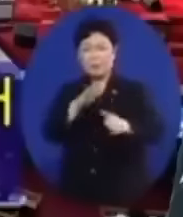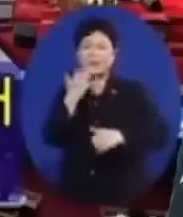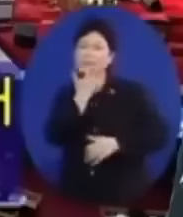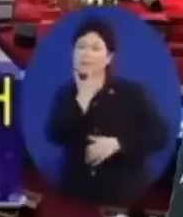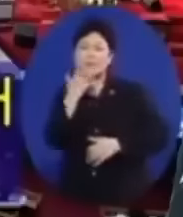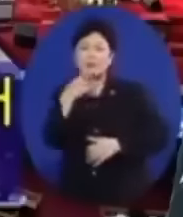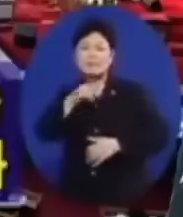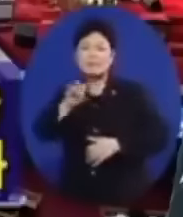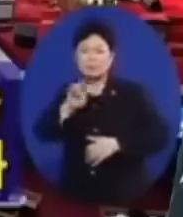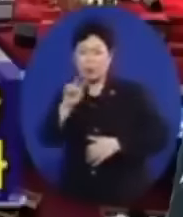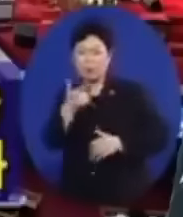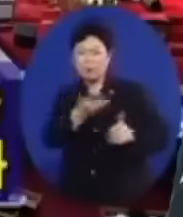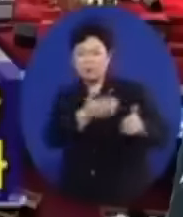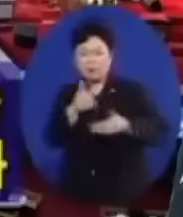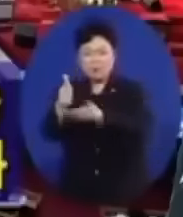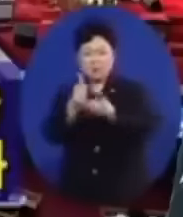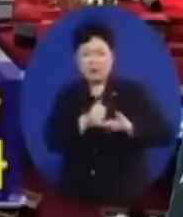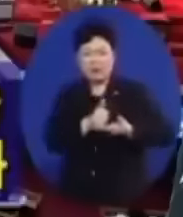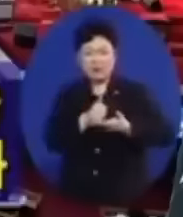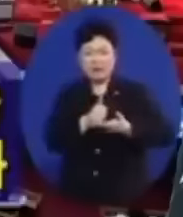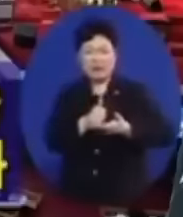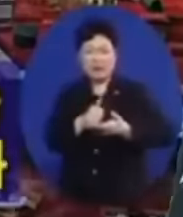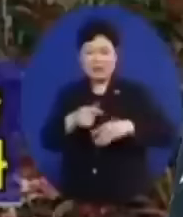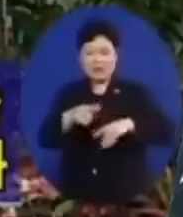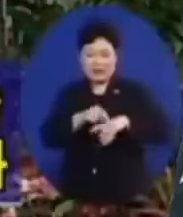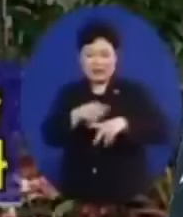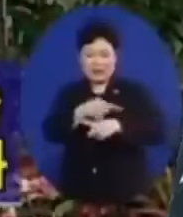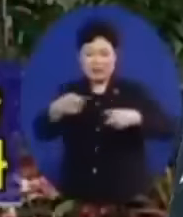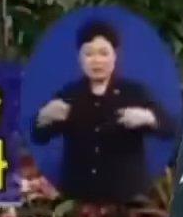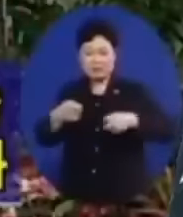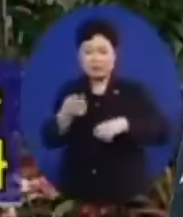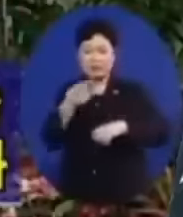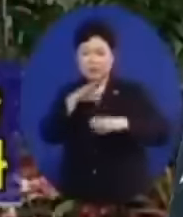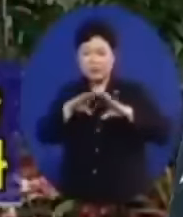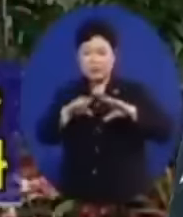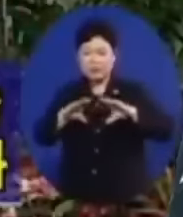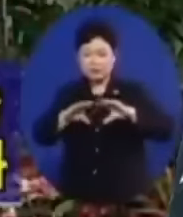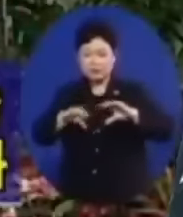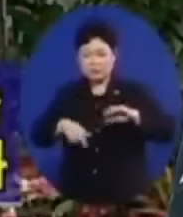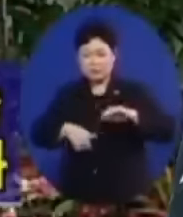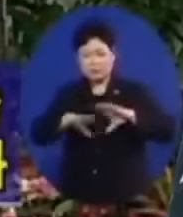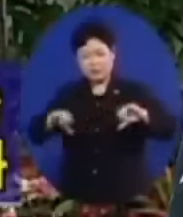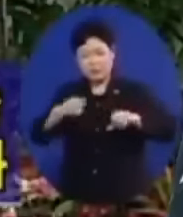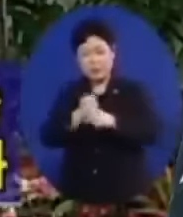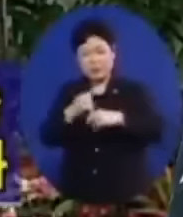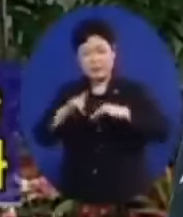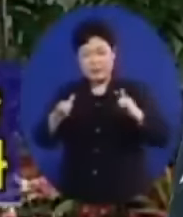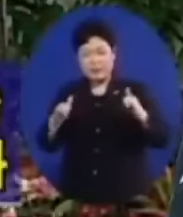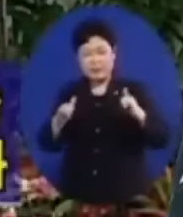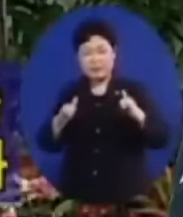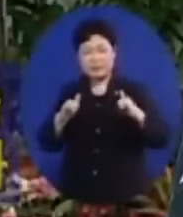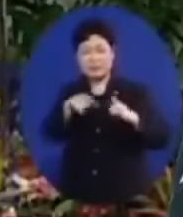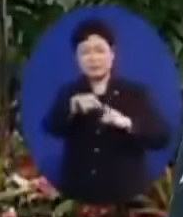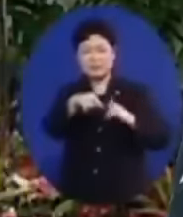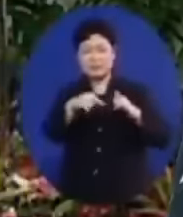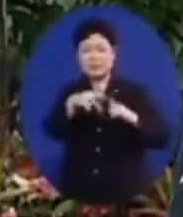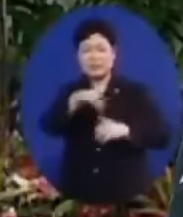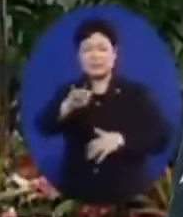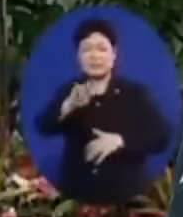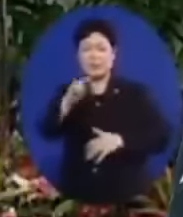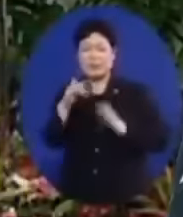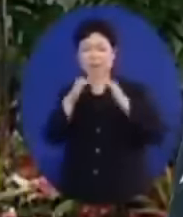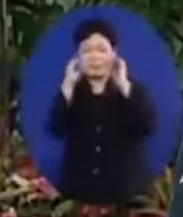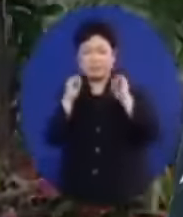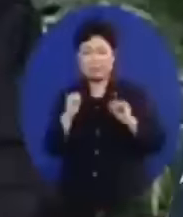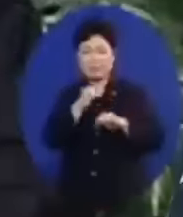시몬을 청하라 그는 무두장이 시몬의 집에 유숙하니 그 집은 해변에 있다 하더라.